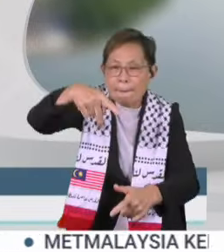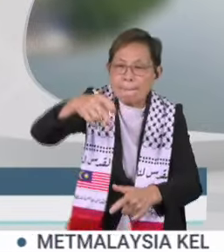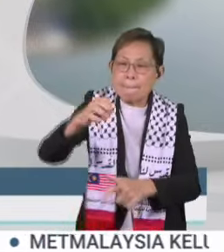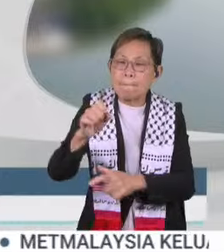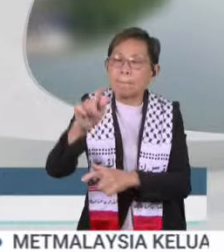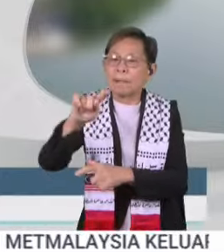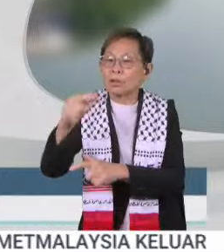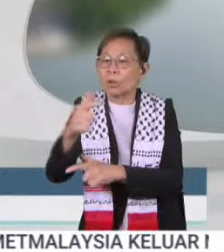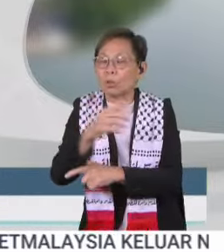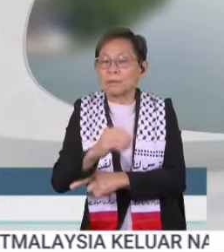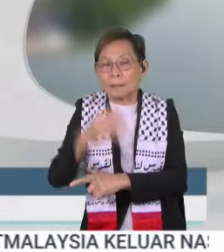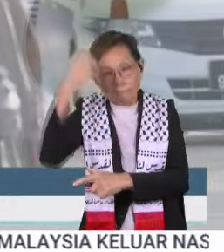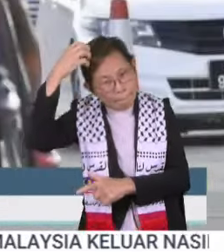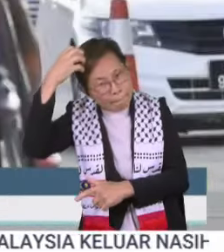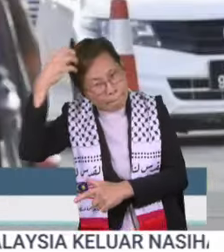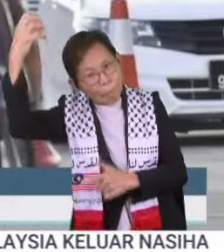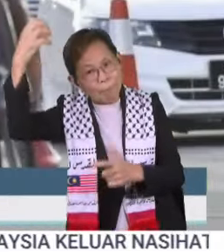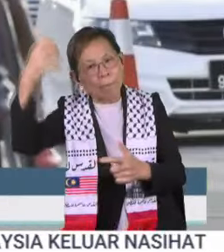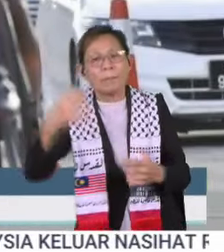sepak